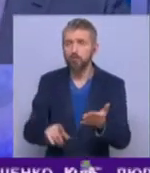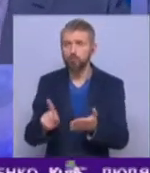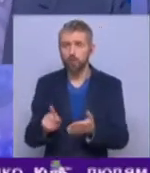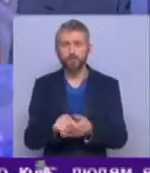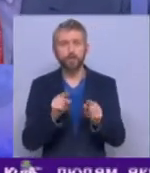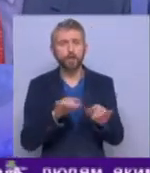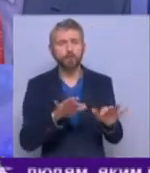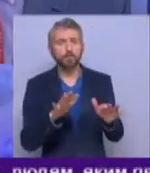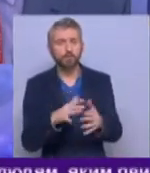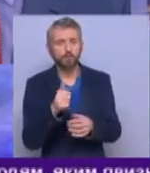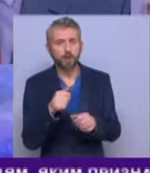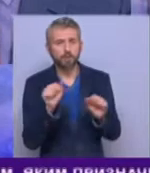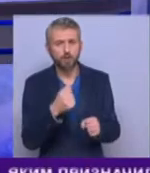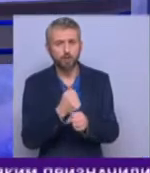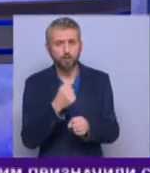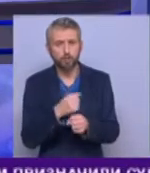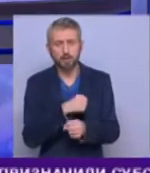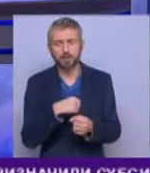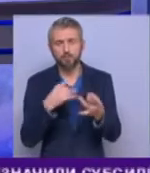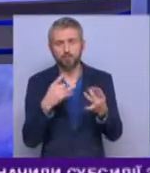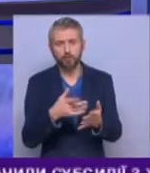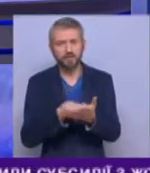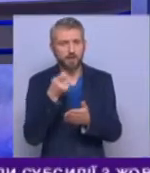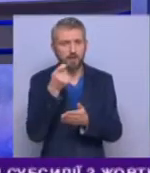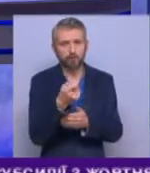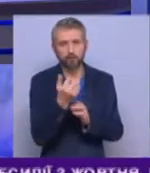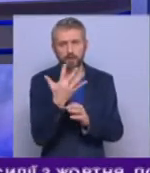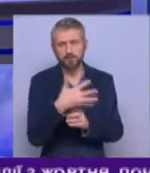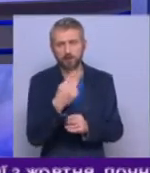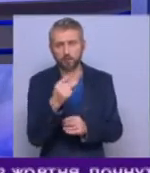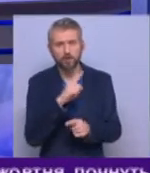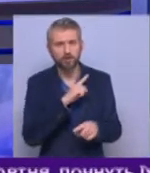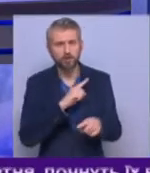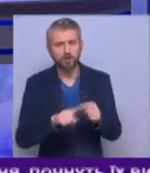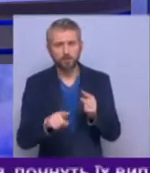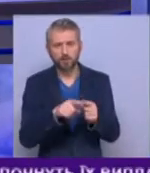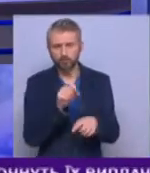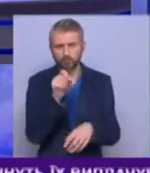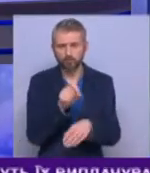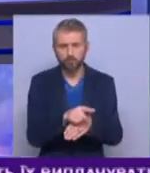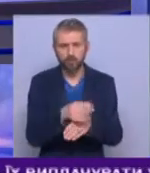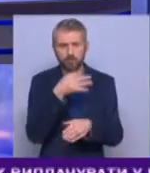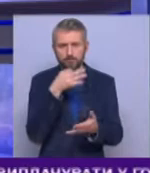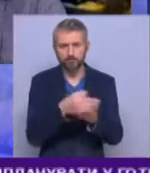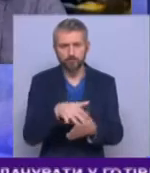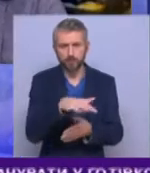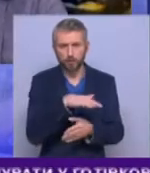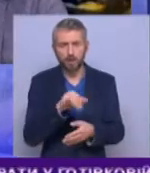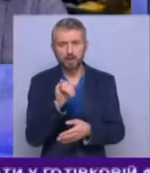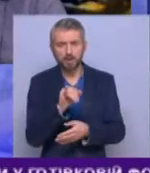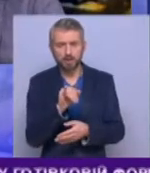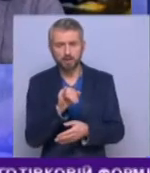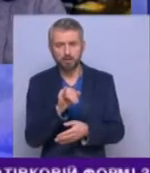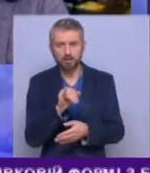даному випадку, перше, можете зробити саме простіше, або заявку на 1551, вона швидко спускається на балансоутримувача і стоїть безпосередньо.